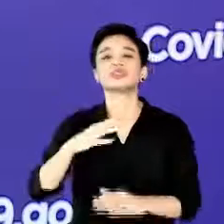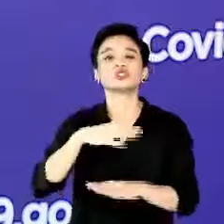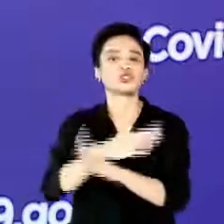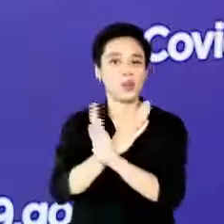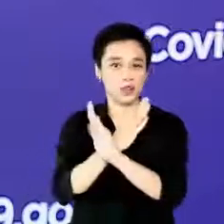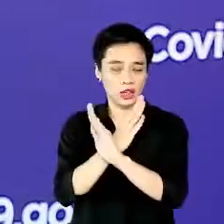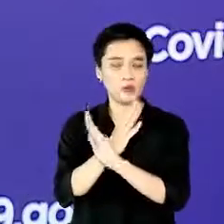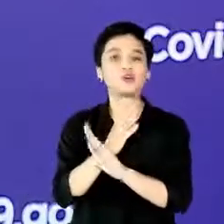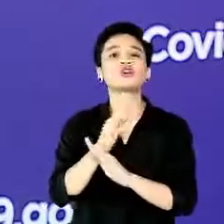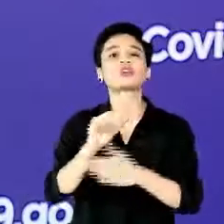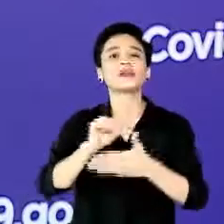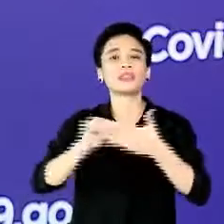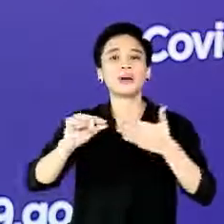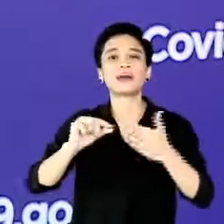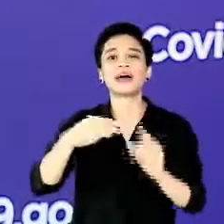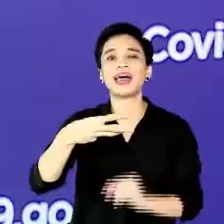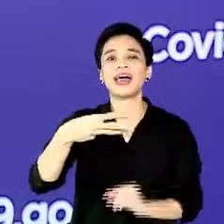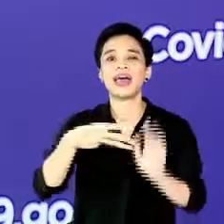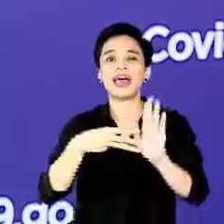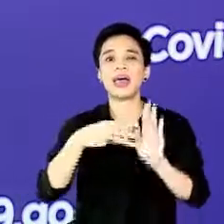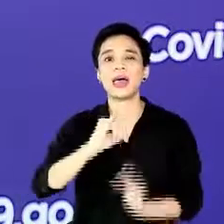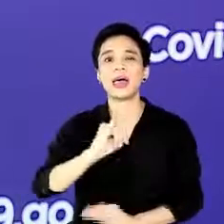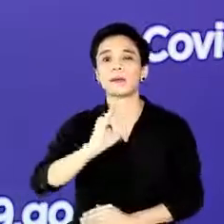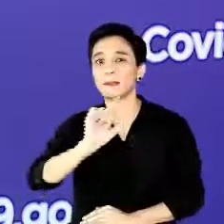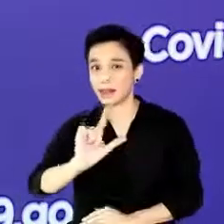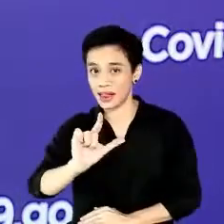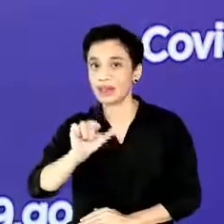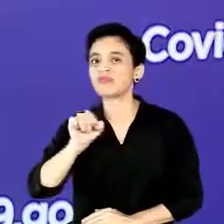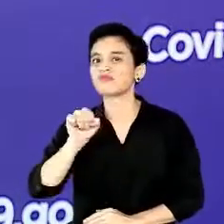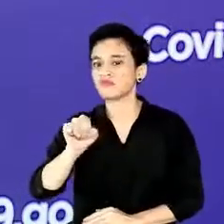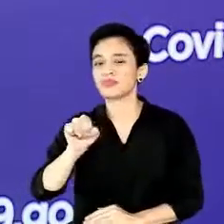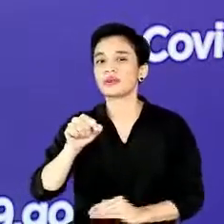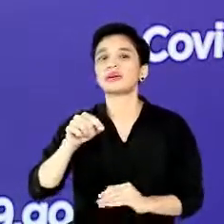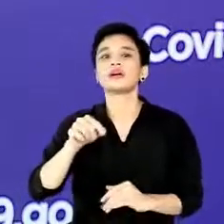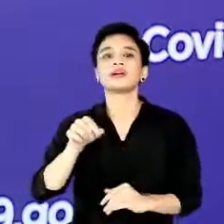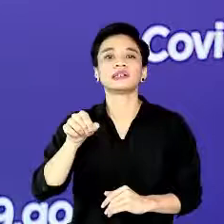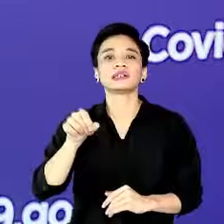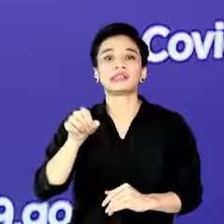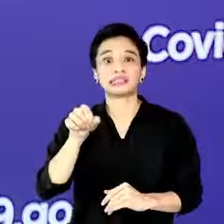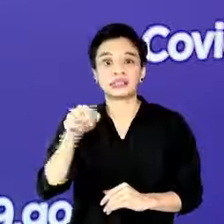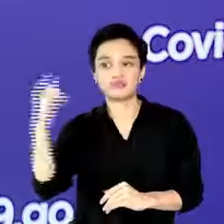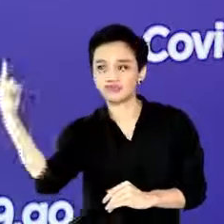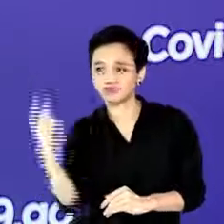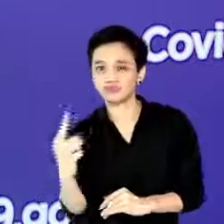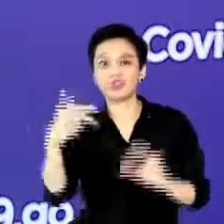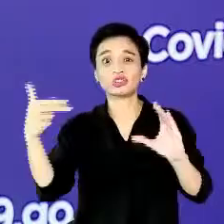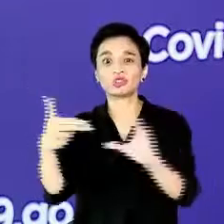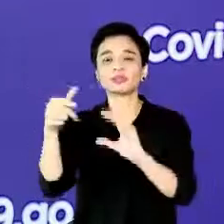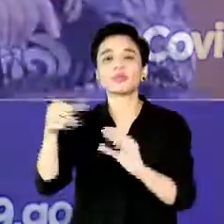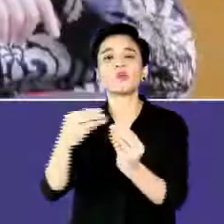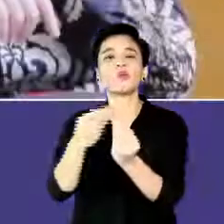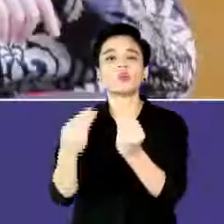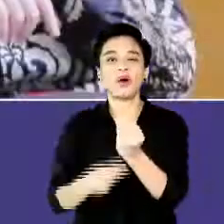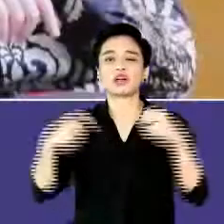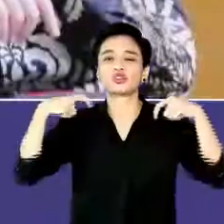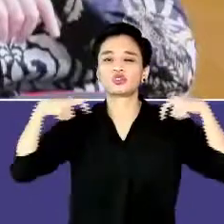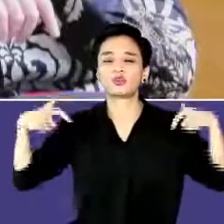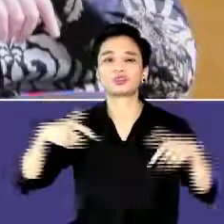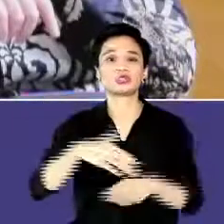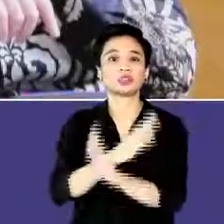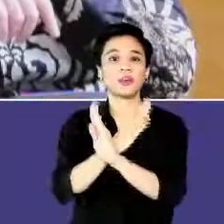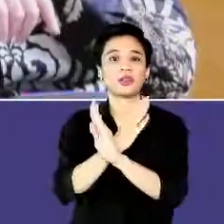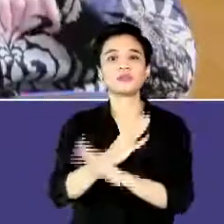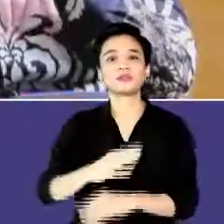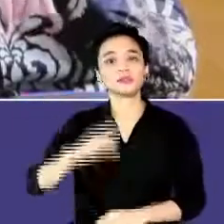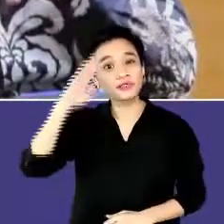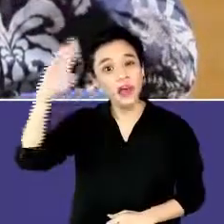Timur Bapak Doktor Haji Emil elestianto dardak bebuzz MSC Wakil Gubernur Jawa Timur Apa kabar